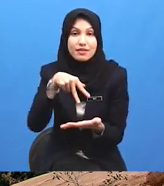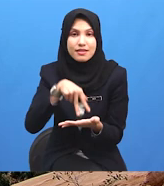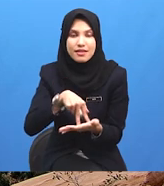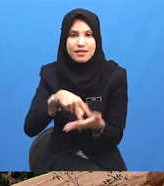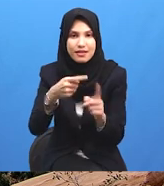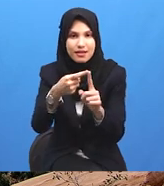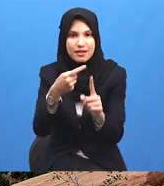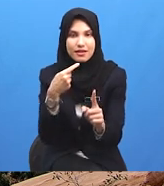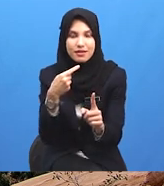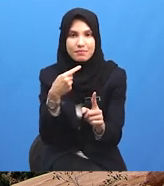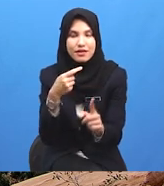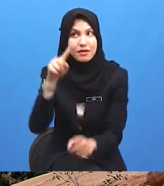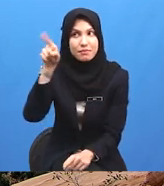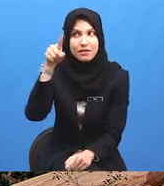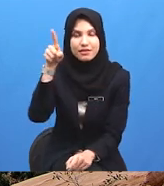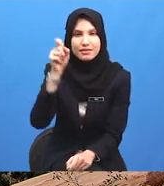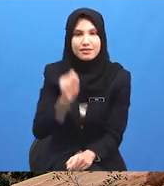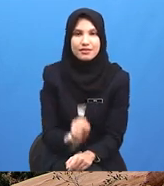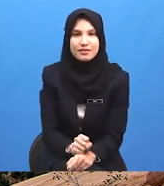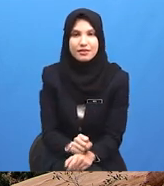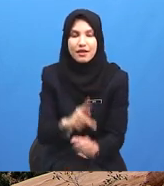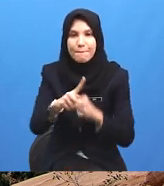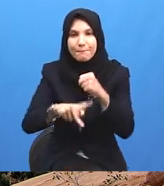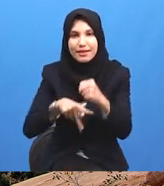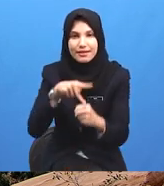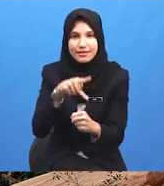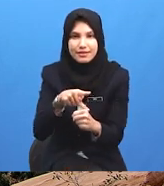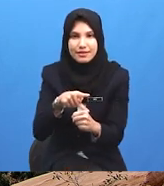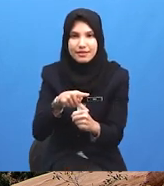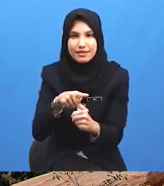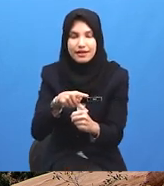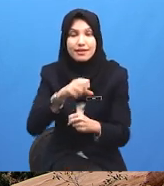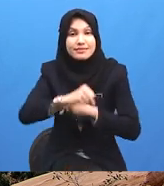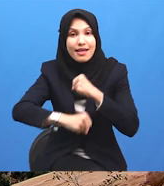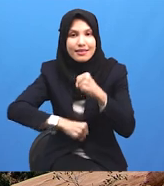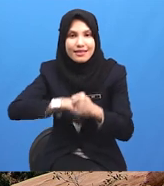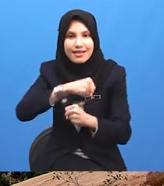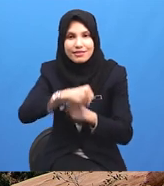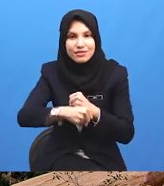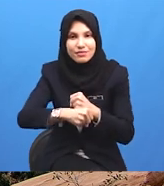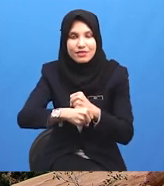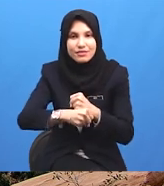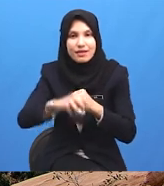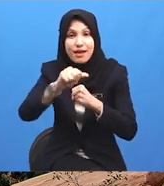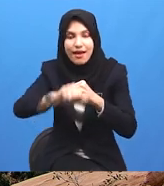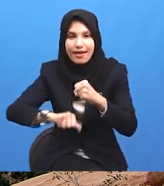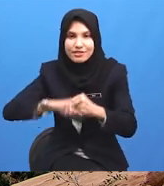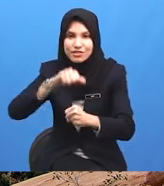daripada matahari, planet, satelit semula jadi,